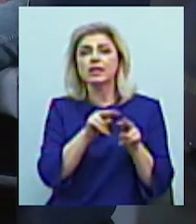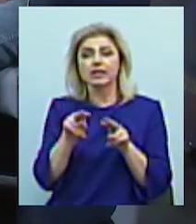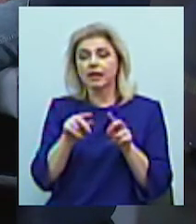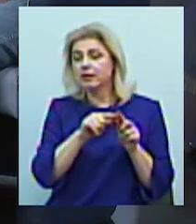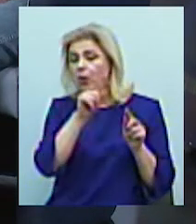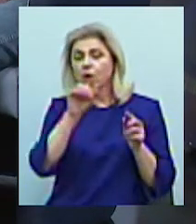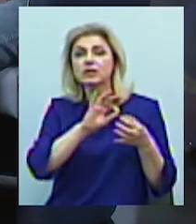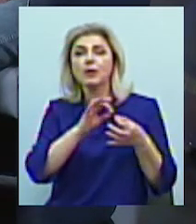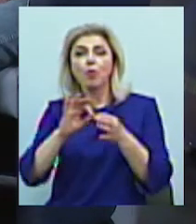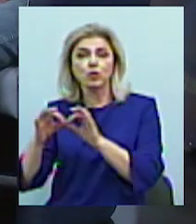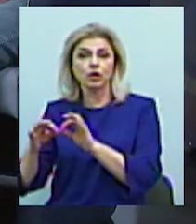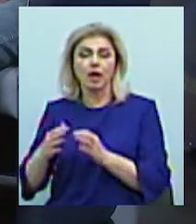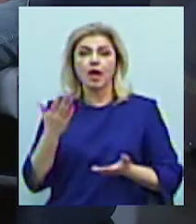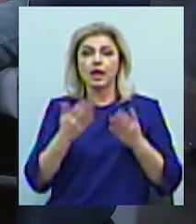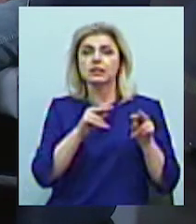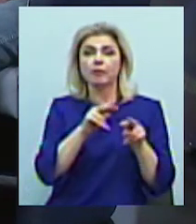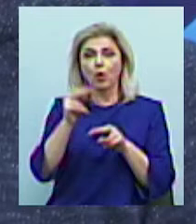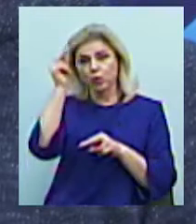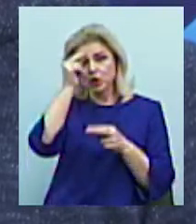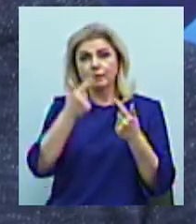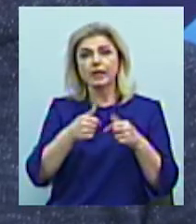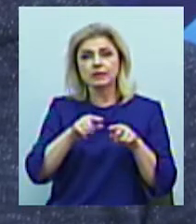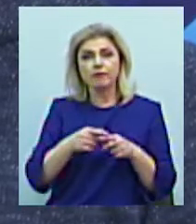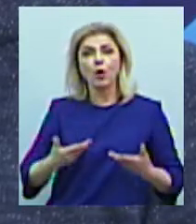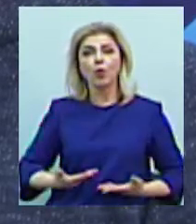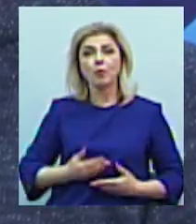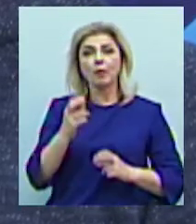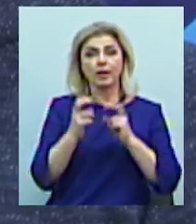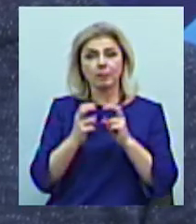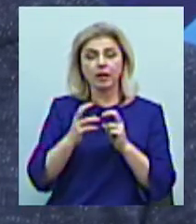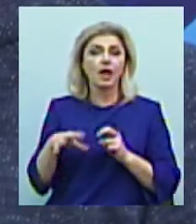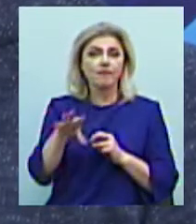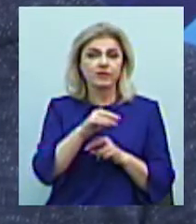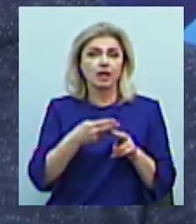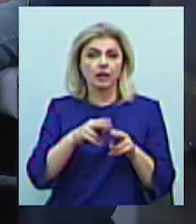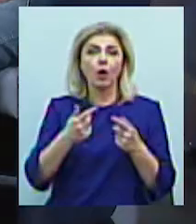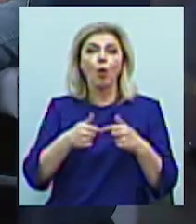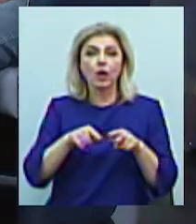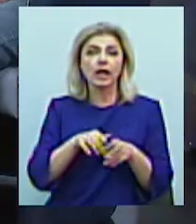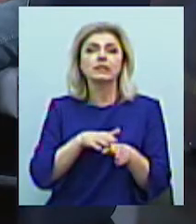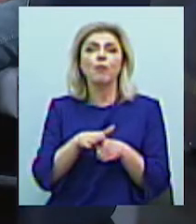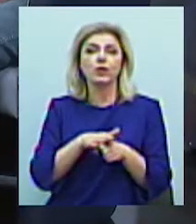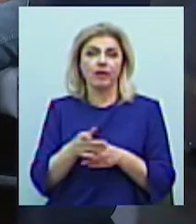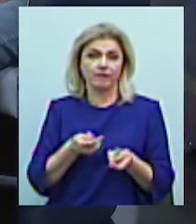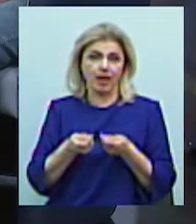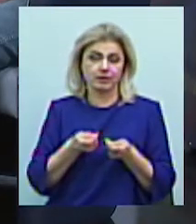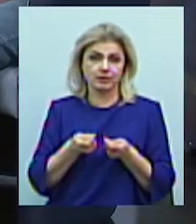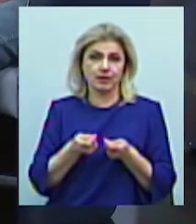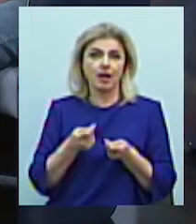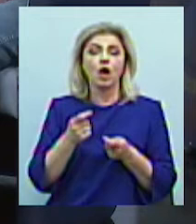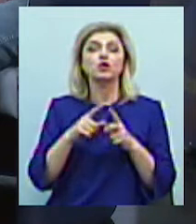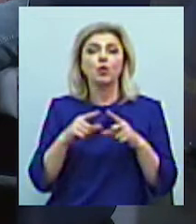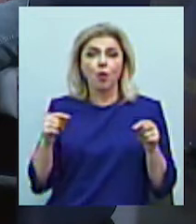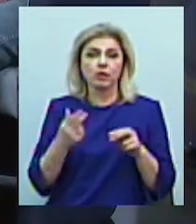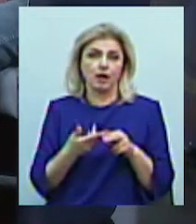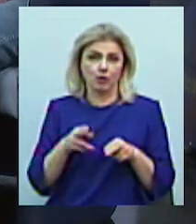якщо прослідити учебні заведення, комунальні підприємства, управління образування, все це органи исполнительної власті. Ну, я имею в виду школи,